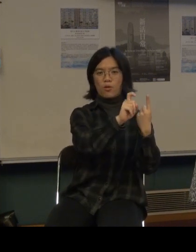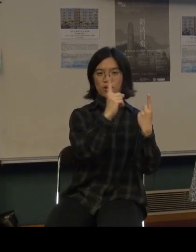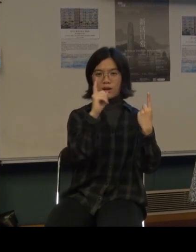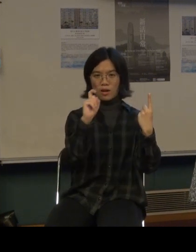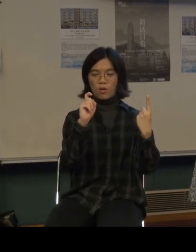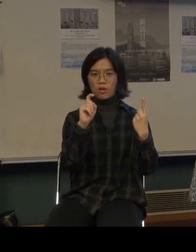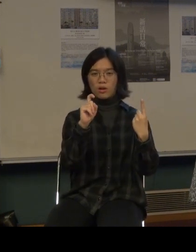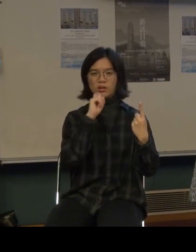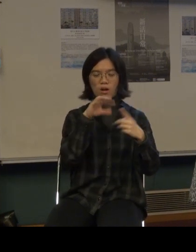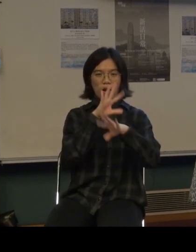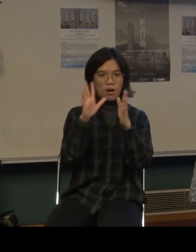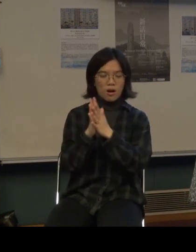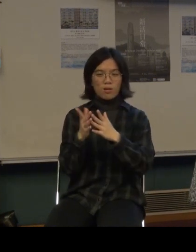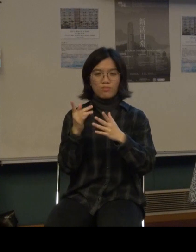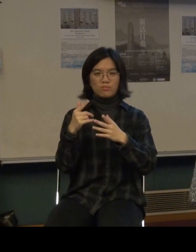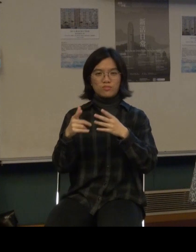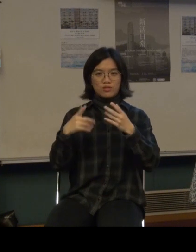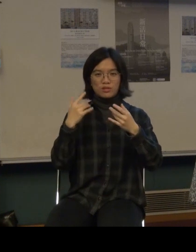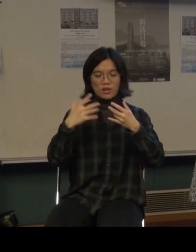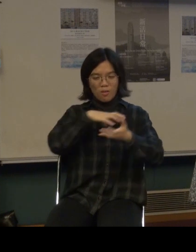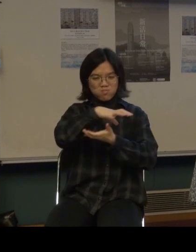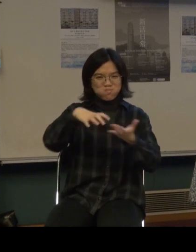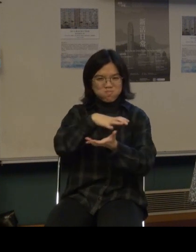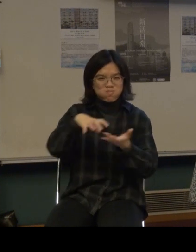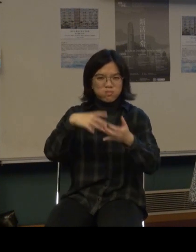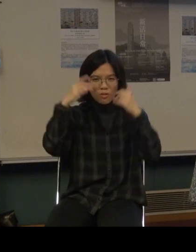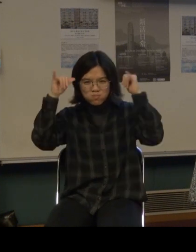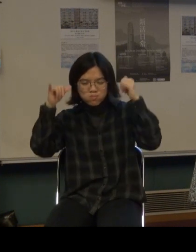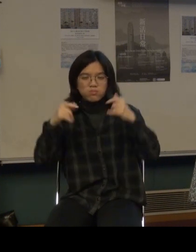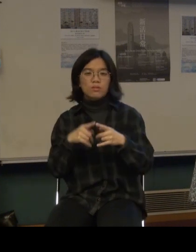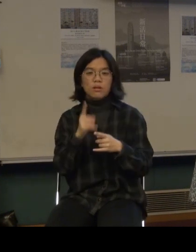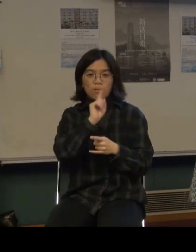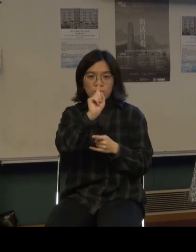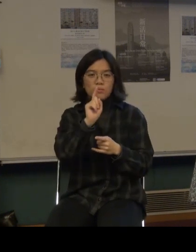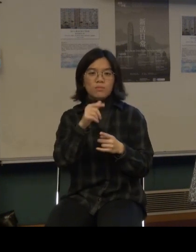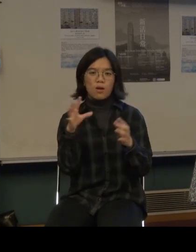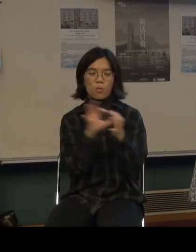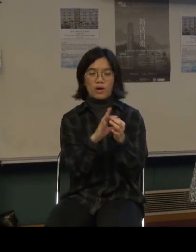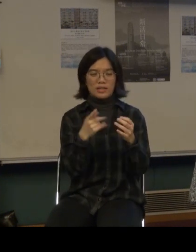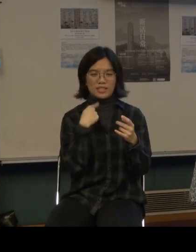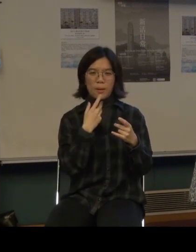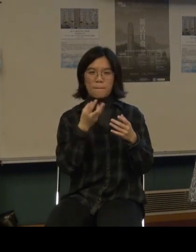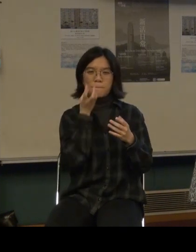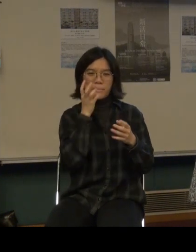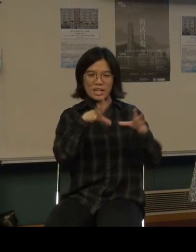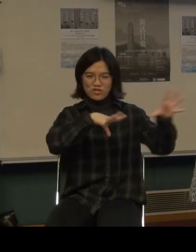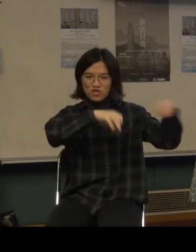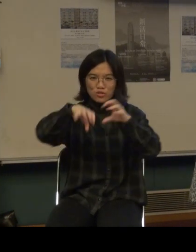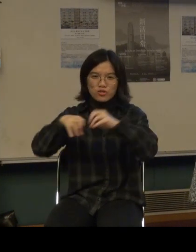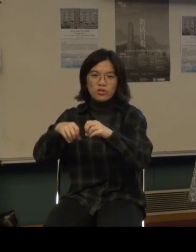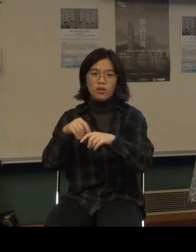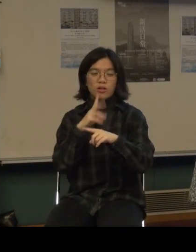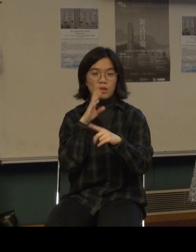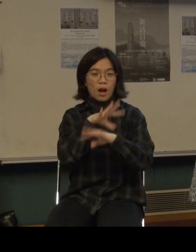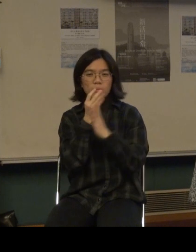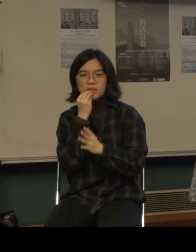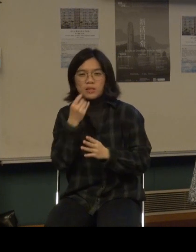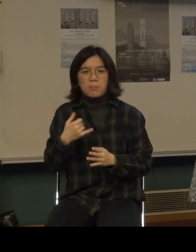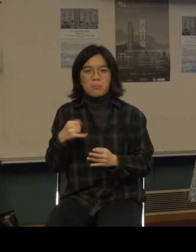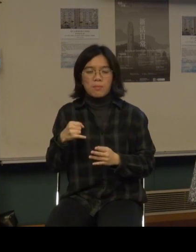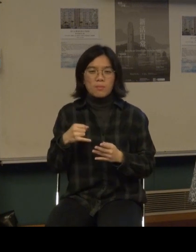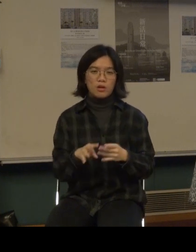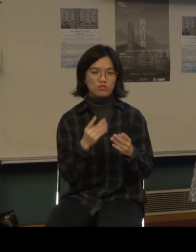嘅暴動，就係、是、啲人要搶米啊，因為唔夠嘢食，米價咧去搶到好高。而接住的1920年